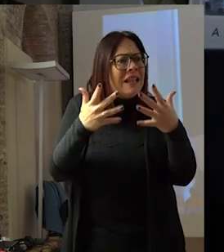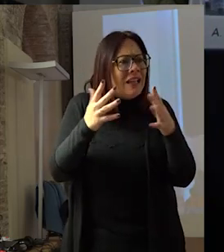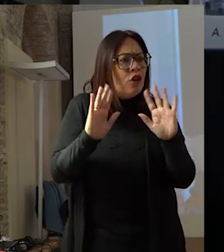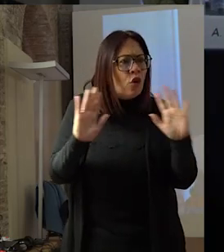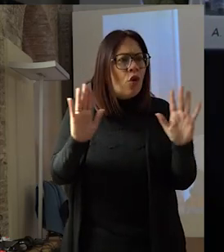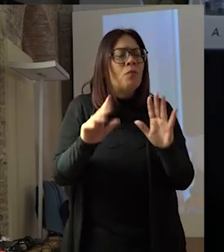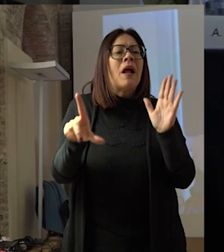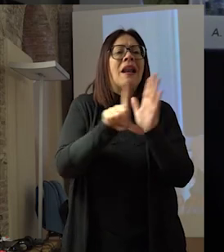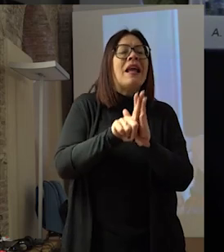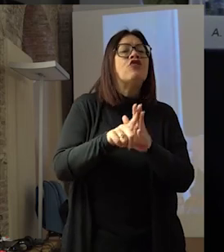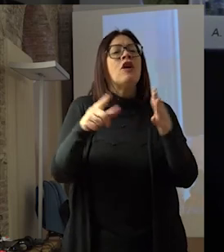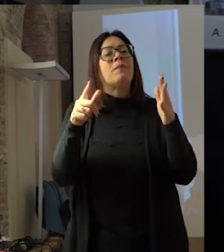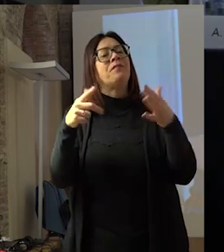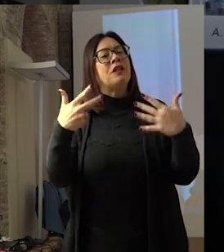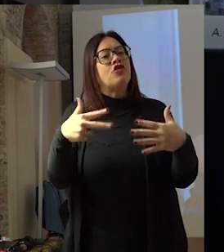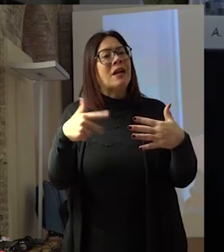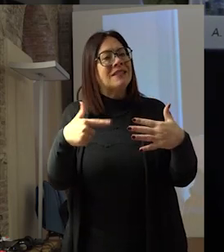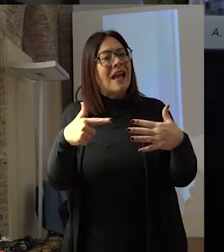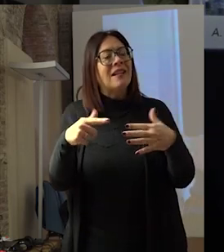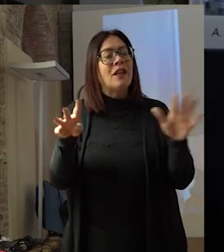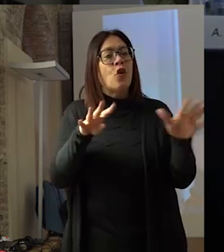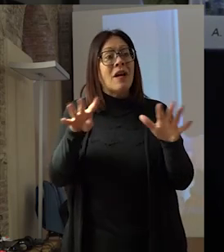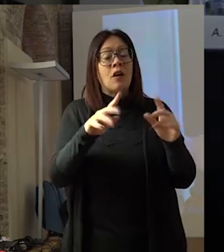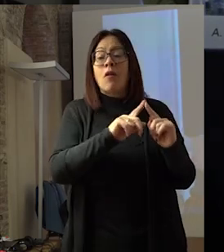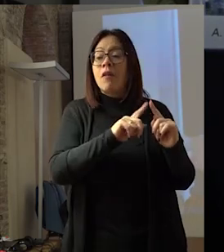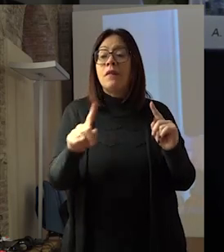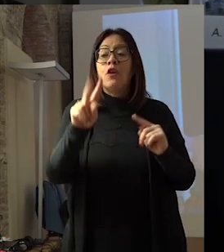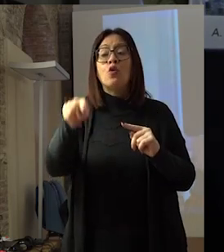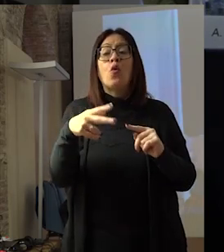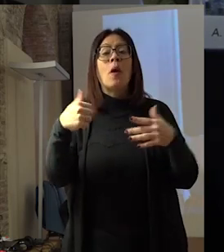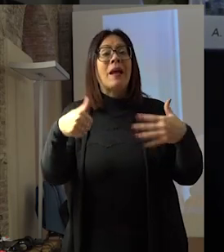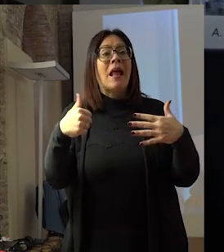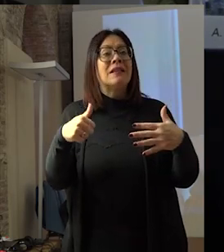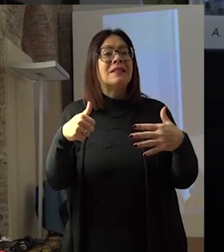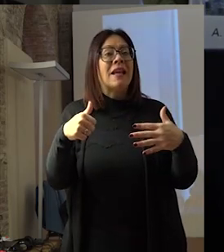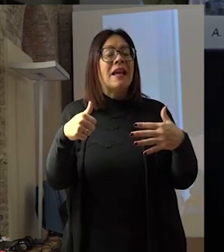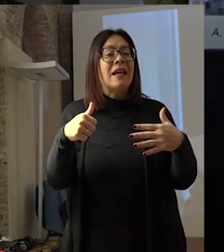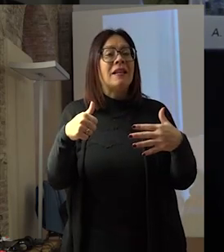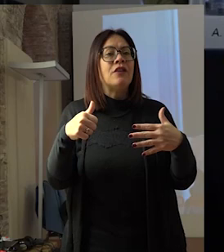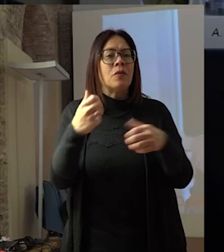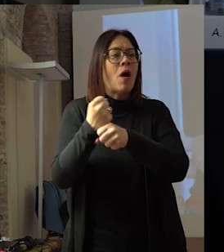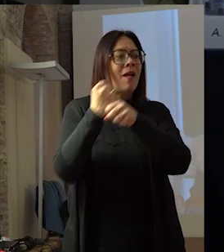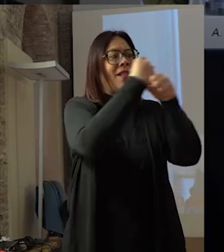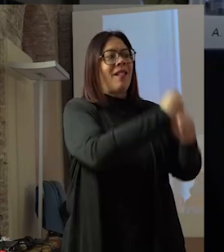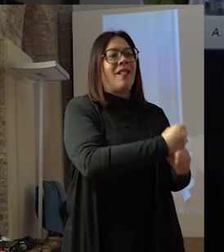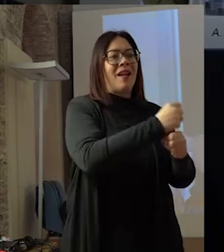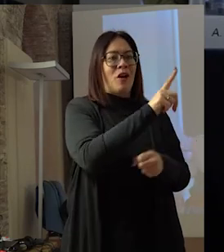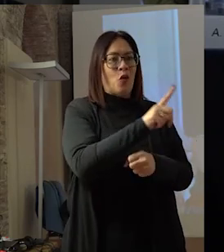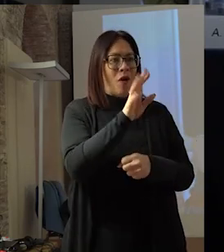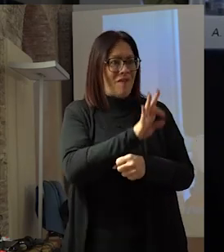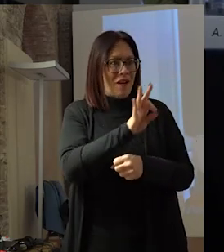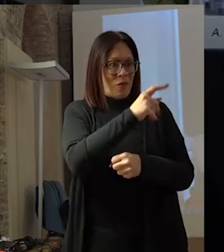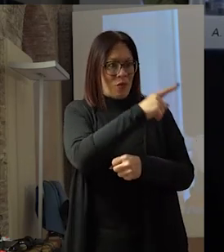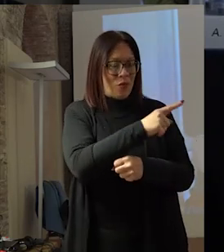legge 1799 fino al 2016, dove diciamo indegnamente mi ha indicato come suo successore quando